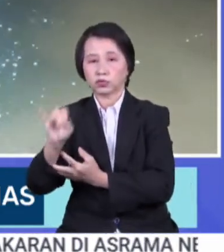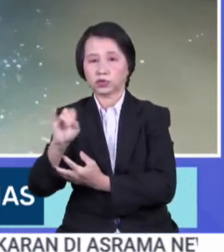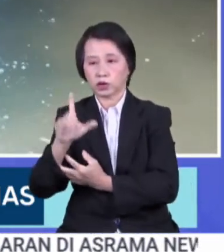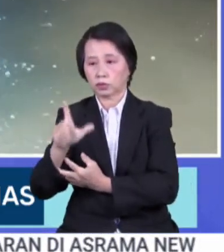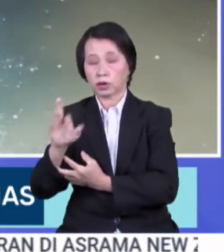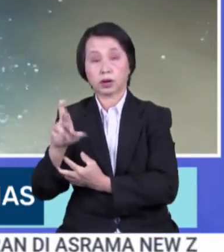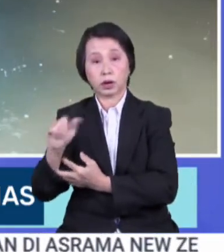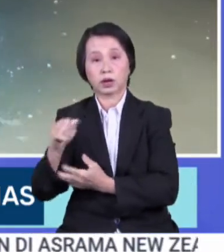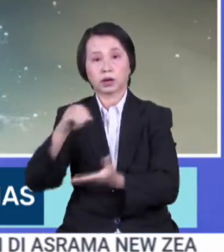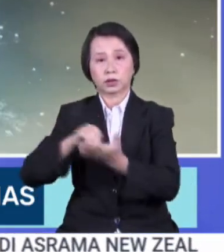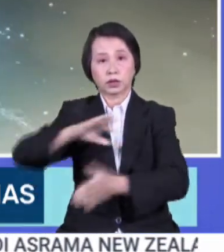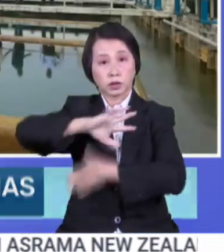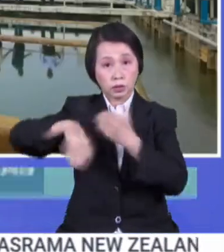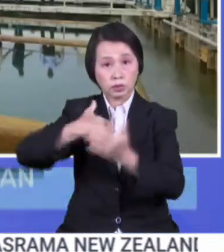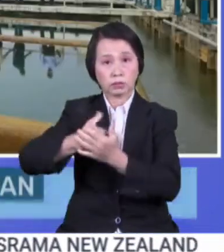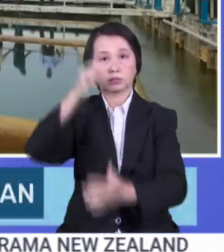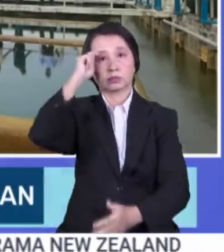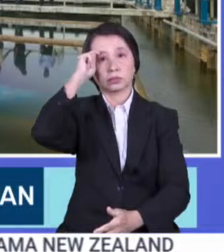seluruh negeri Terengganu.